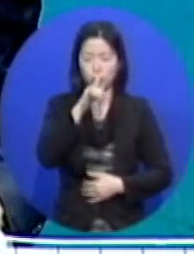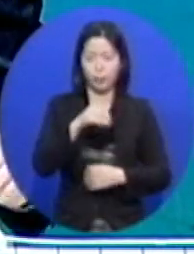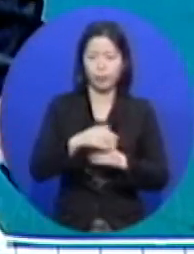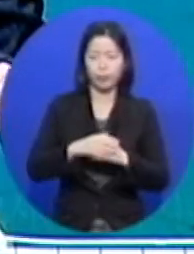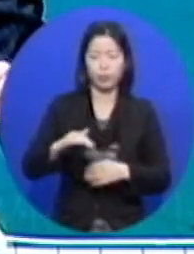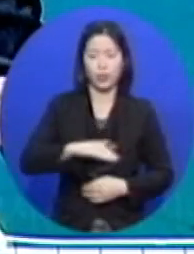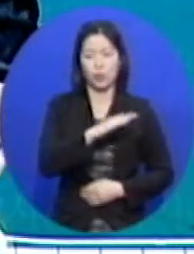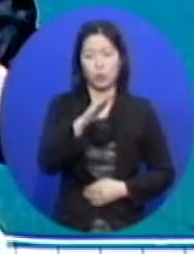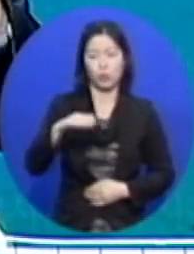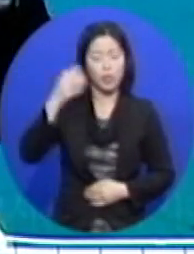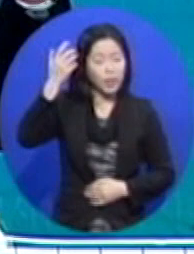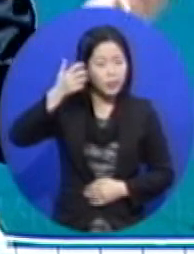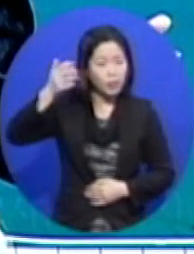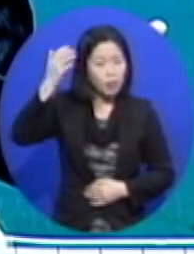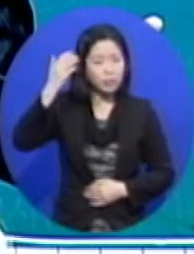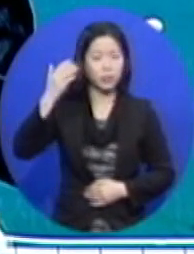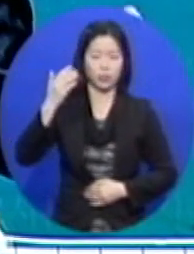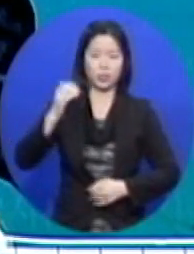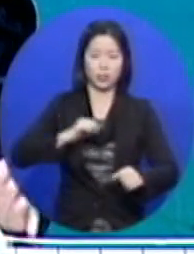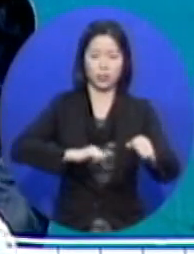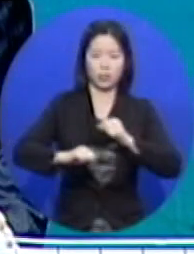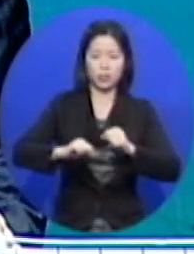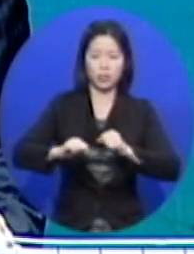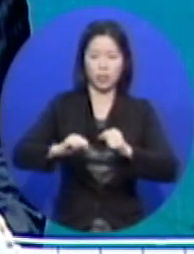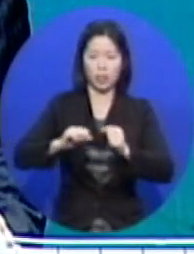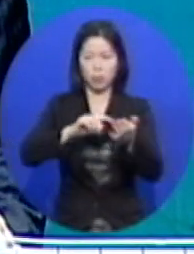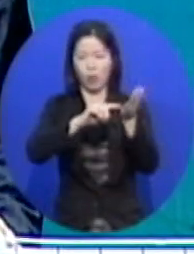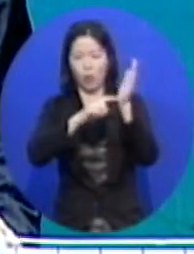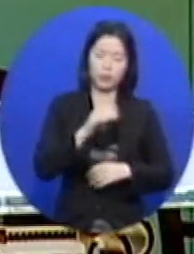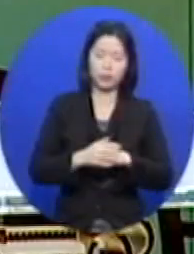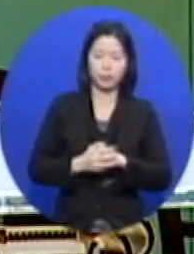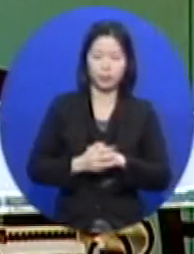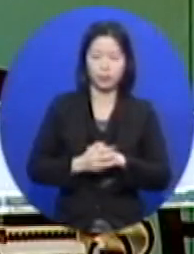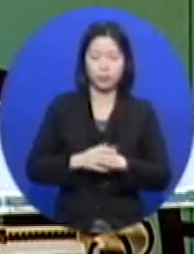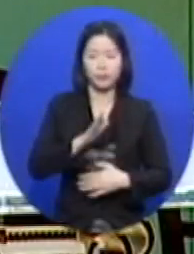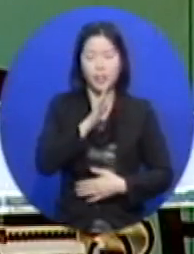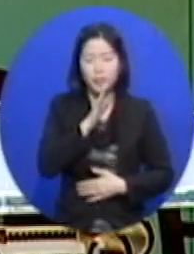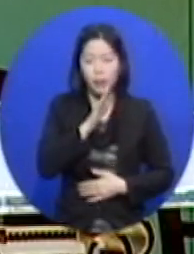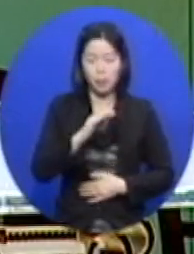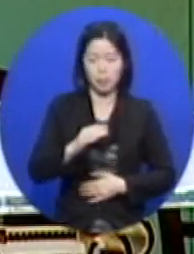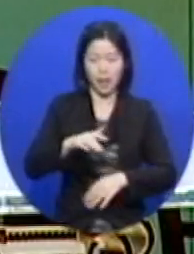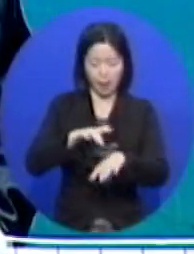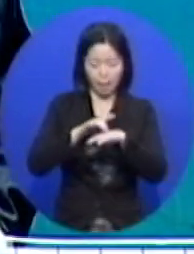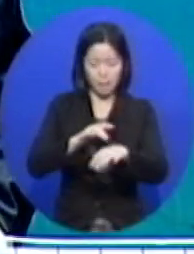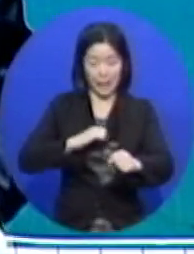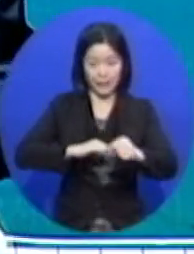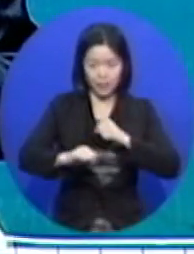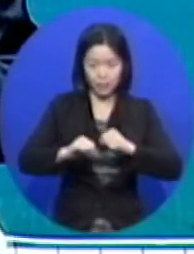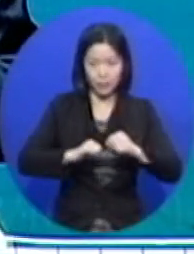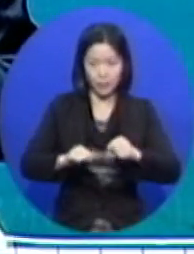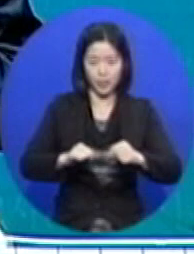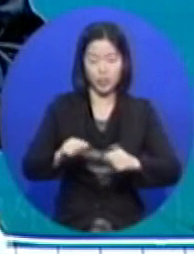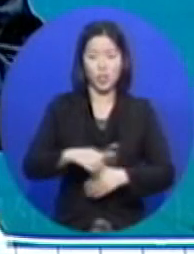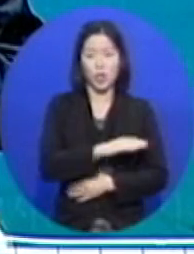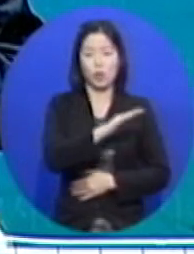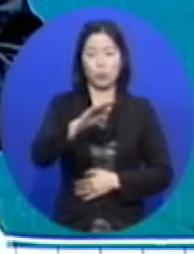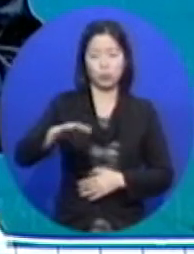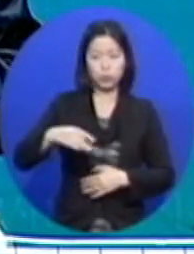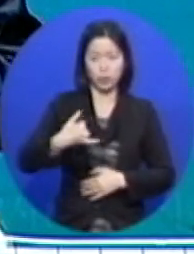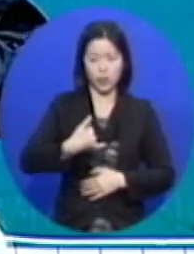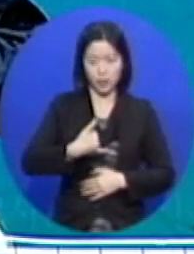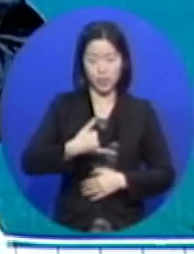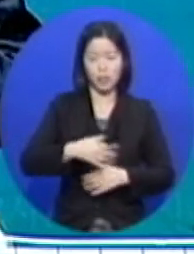영적인 역사의 완전 인도 줄 되어져 있습니다 정말 마귀의 역사는 우리에게 있어서 매우